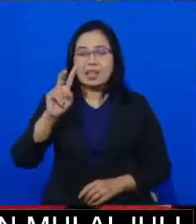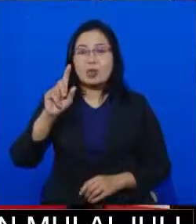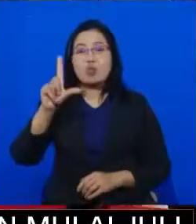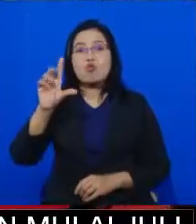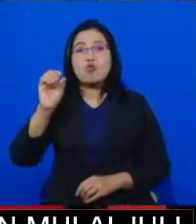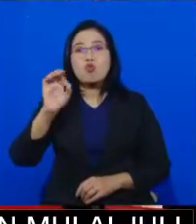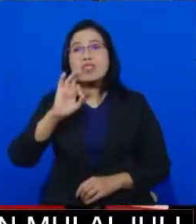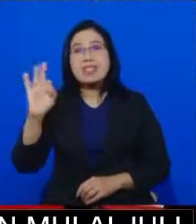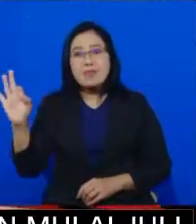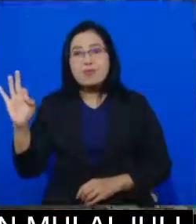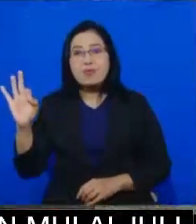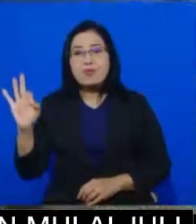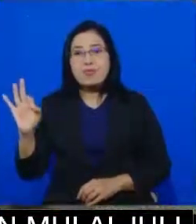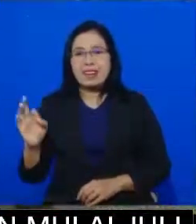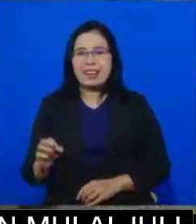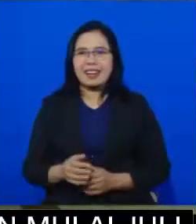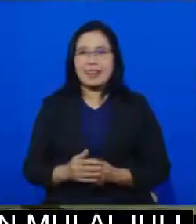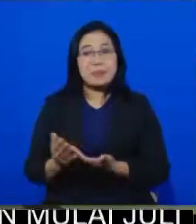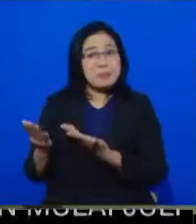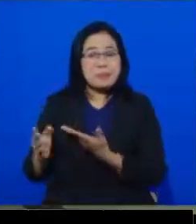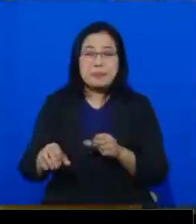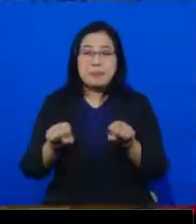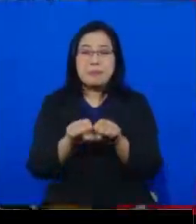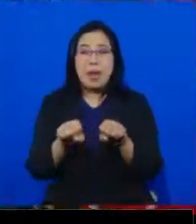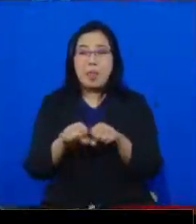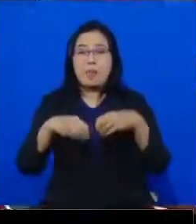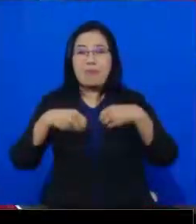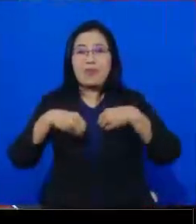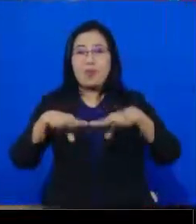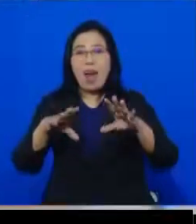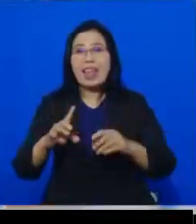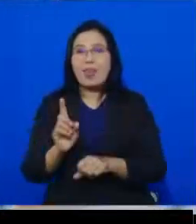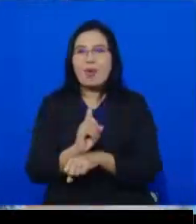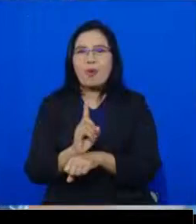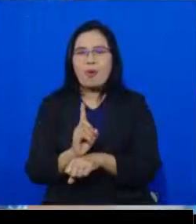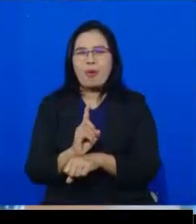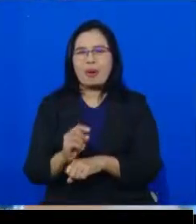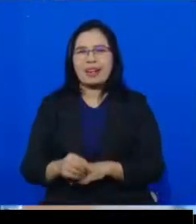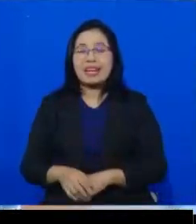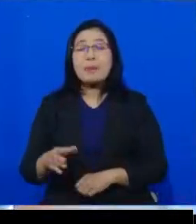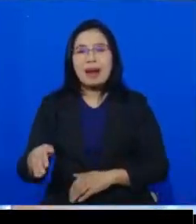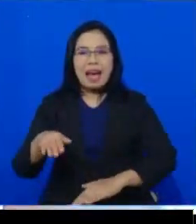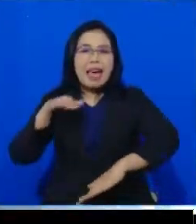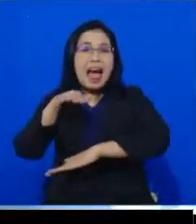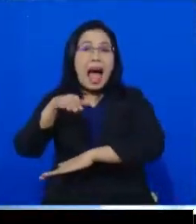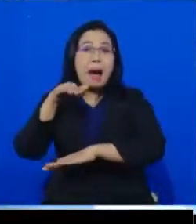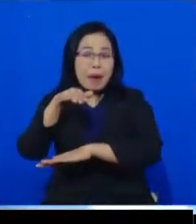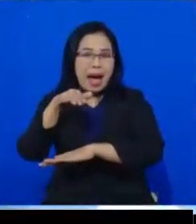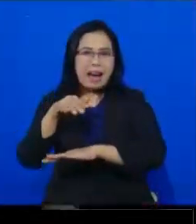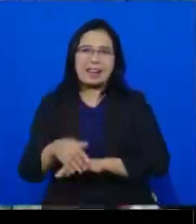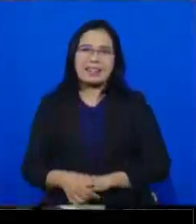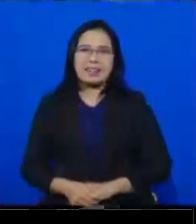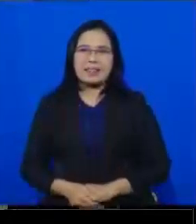Rp170.000. Modelnya nampak terlihat simpel. Tuh ukuran warna masih lengkap ya kak, ukuran warna masih lengkap.